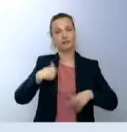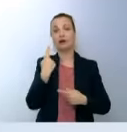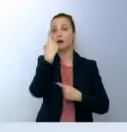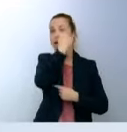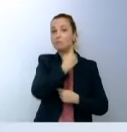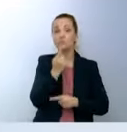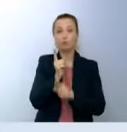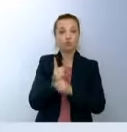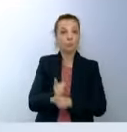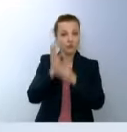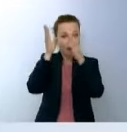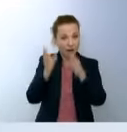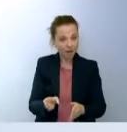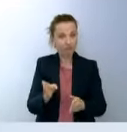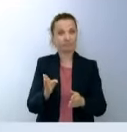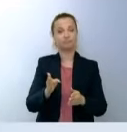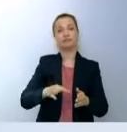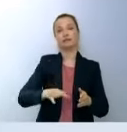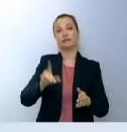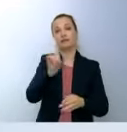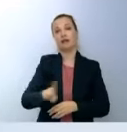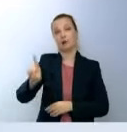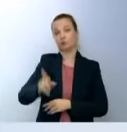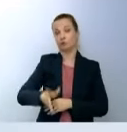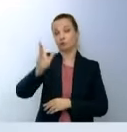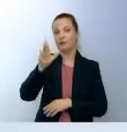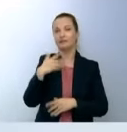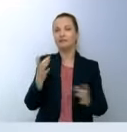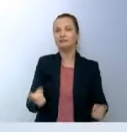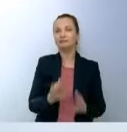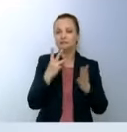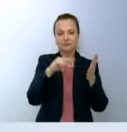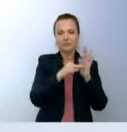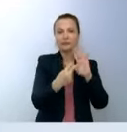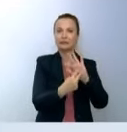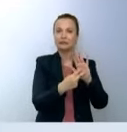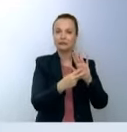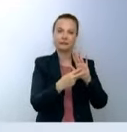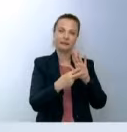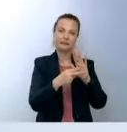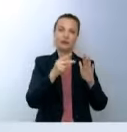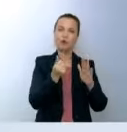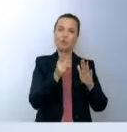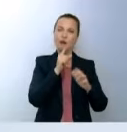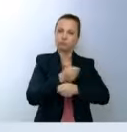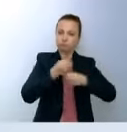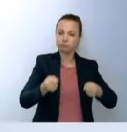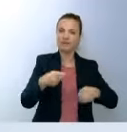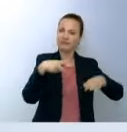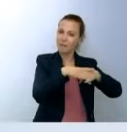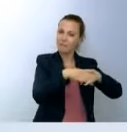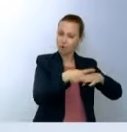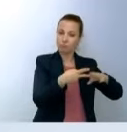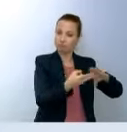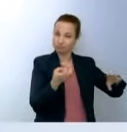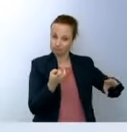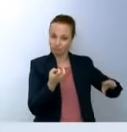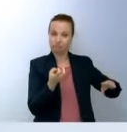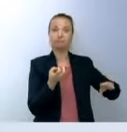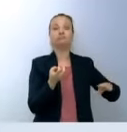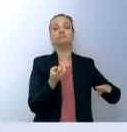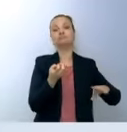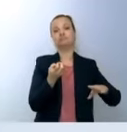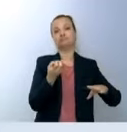διαθέσουμε πόρους από το ταμείο ανάκαμψης για να μπορούμε να κάνουμε αυτό το screening όλου του ελληνικού πληθυσμού να περάσουμε τα